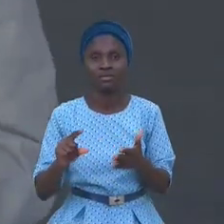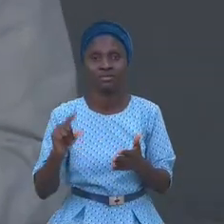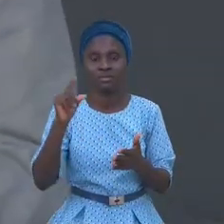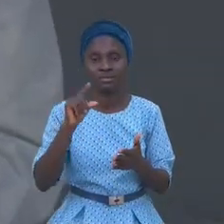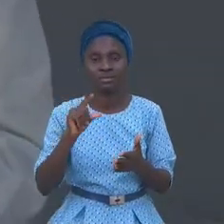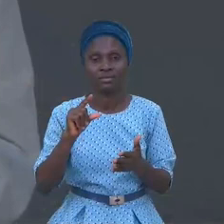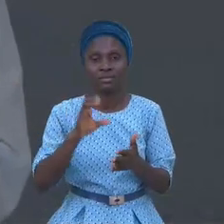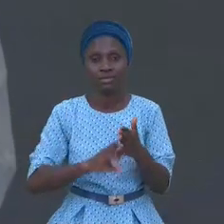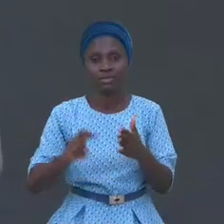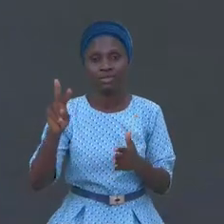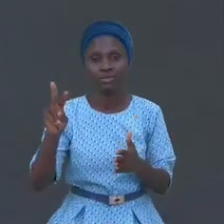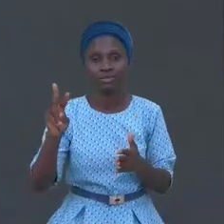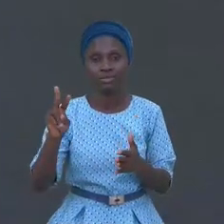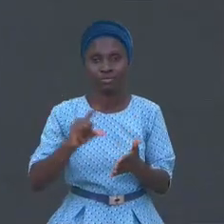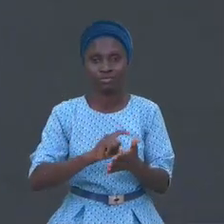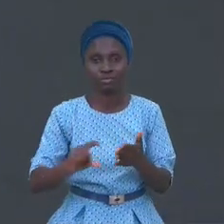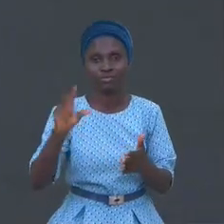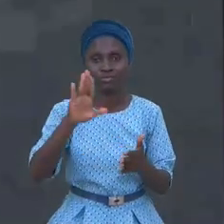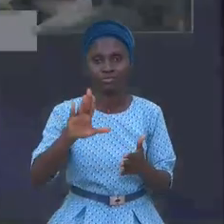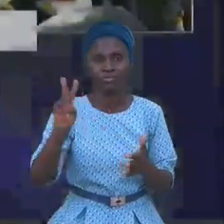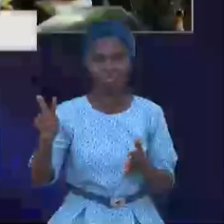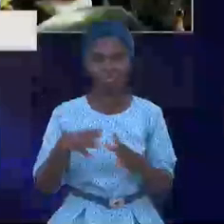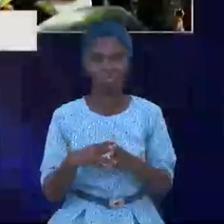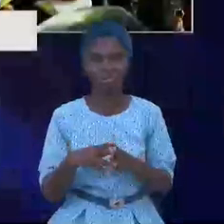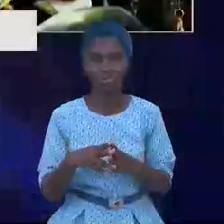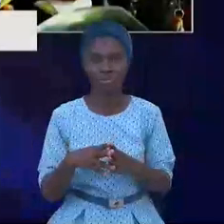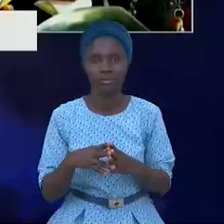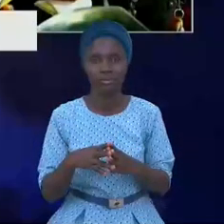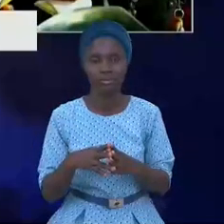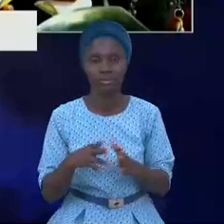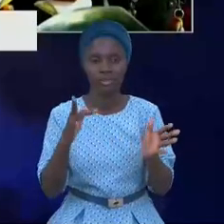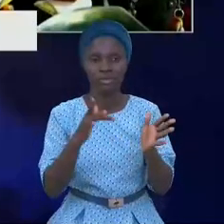52. Luc 2, 52. On dit, et Jésus